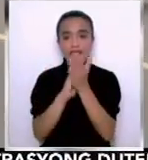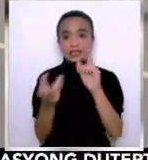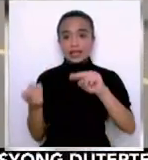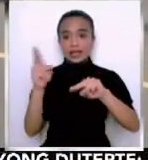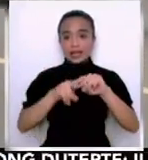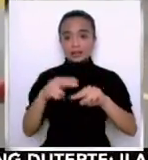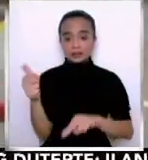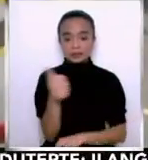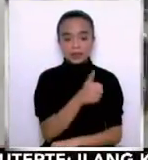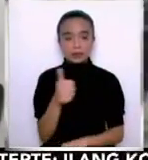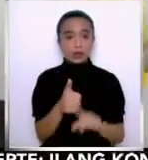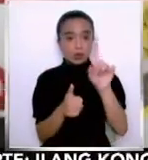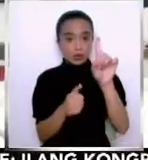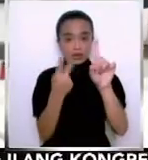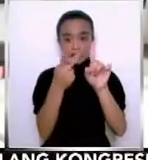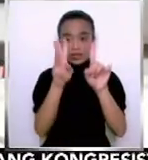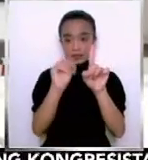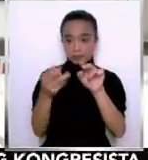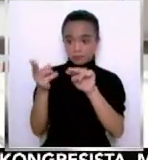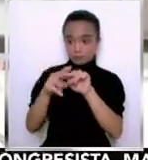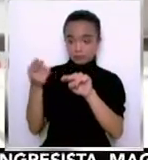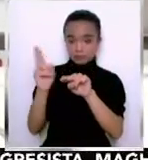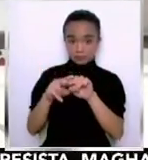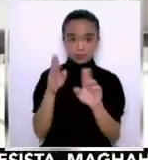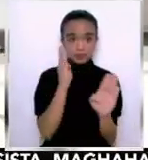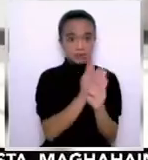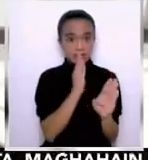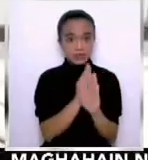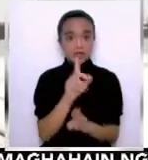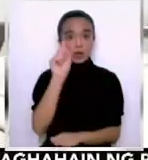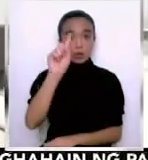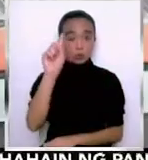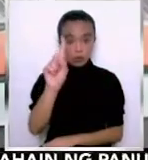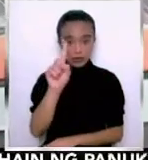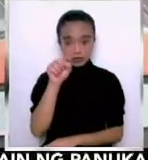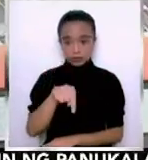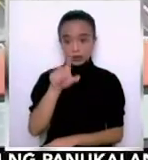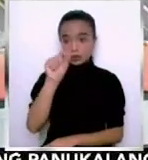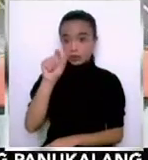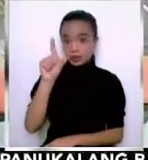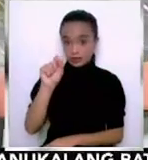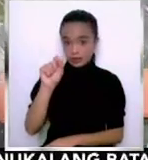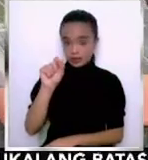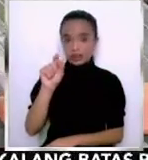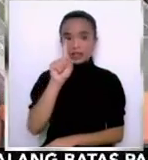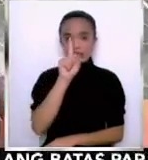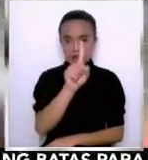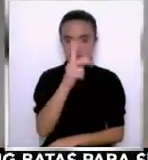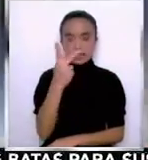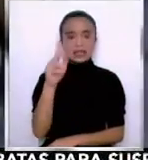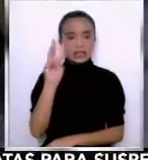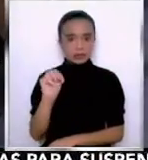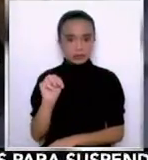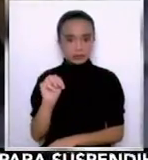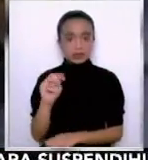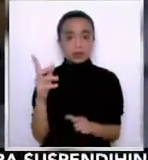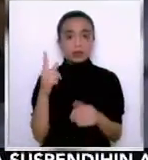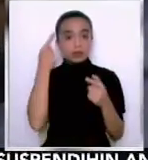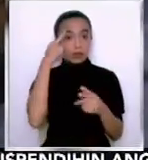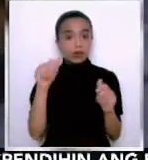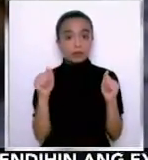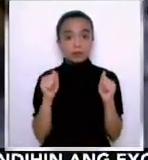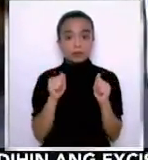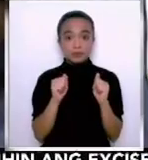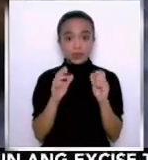kilometro sa biyahe ng ordinaryong bus at 1 peso and 20 centavos kada kilometro sa mga aircon. Ayon sa isa sa